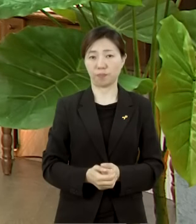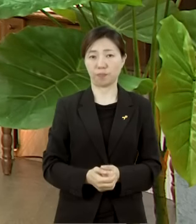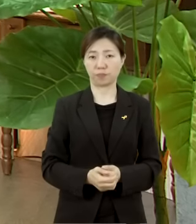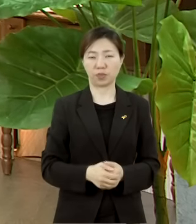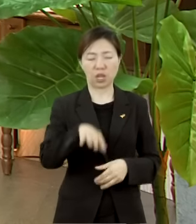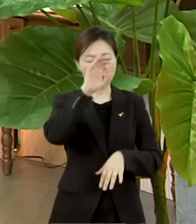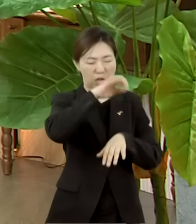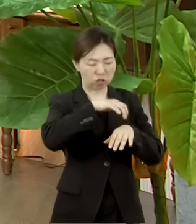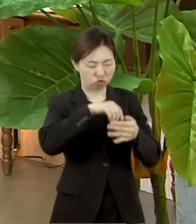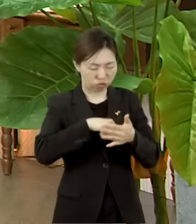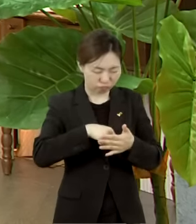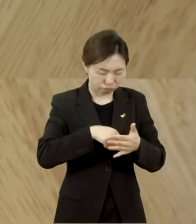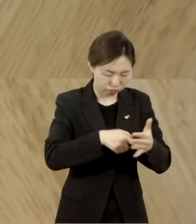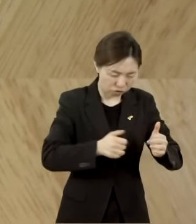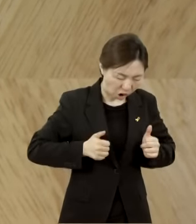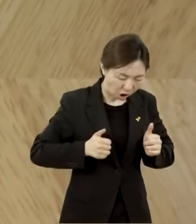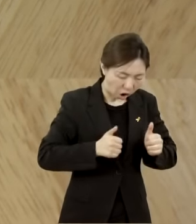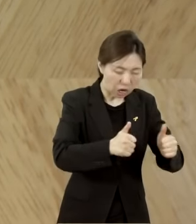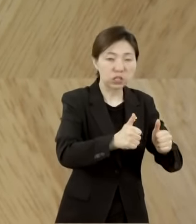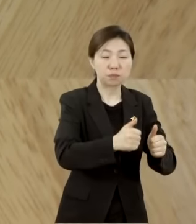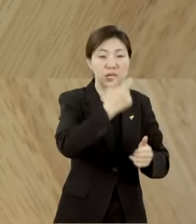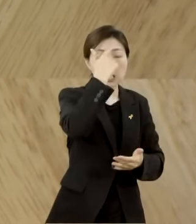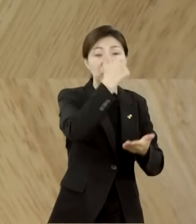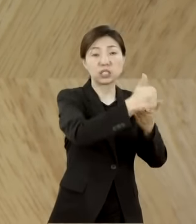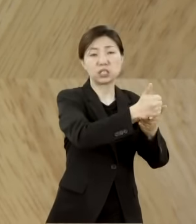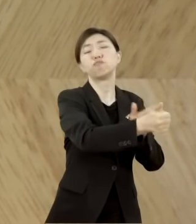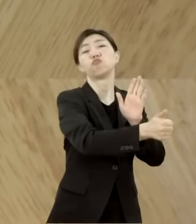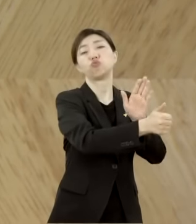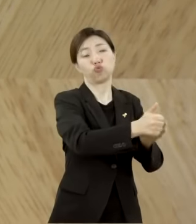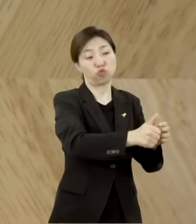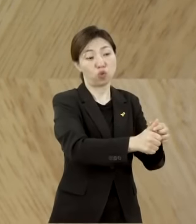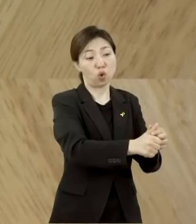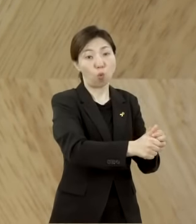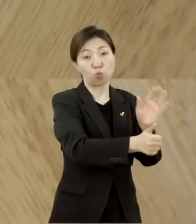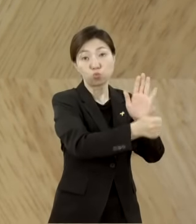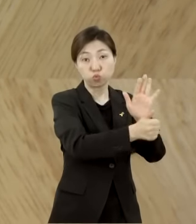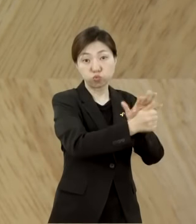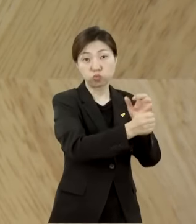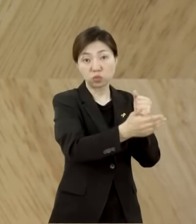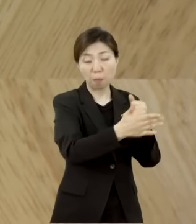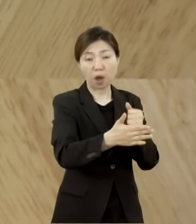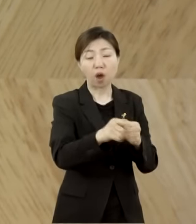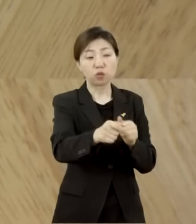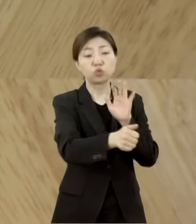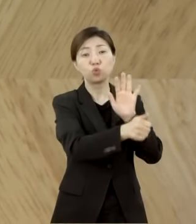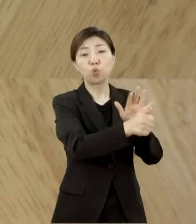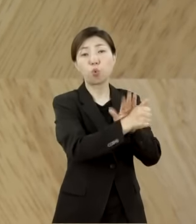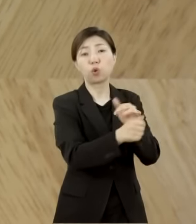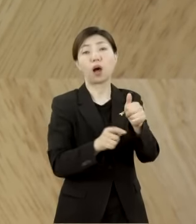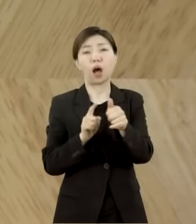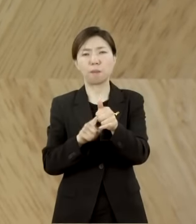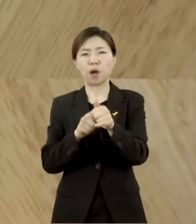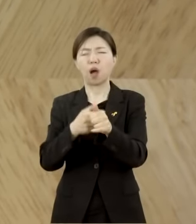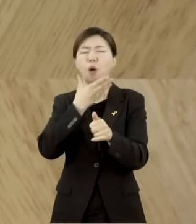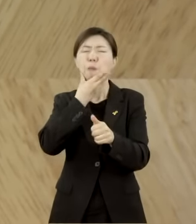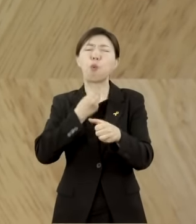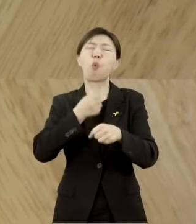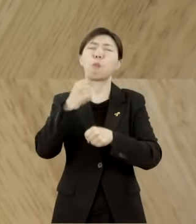건 묻었지만 수행 열심히 하신 스님 살리다가 묻음 피니까 그 거사님이 큰 공덕을